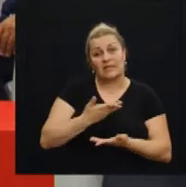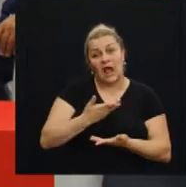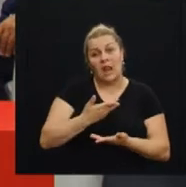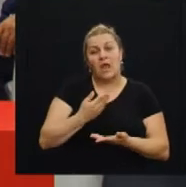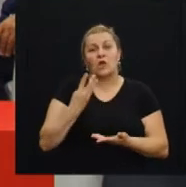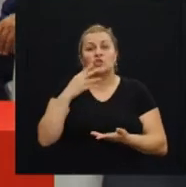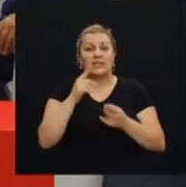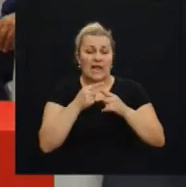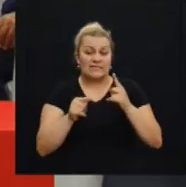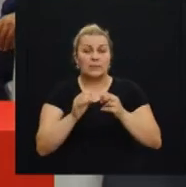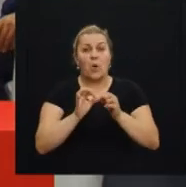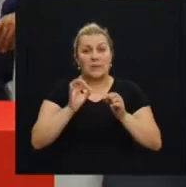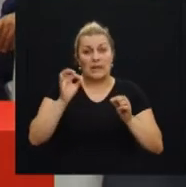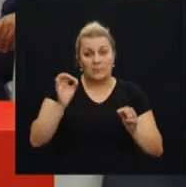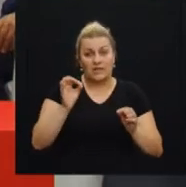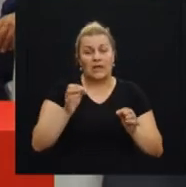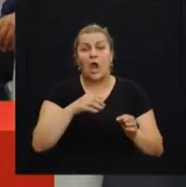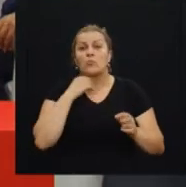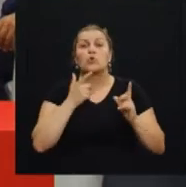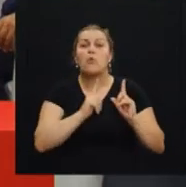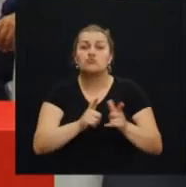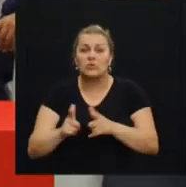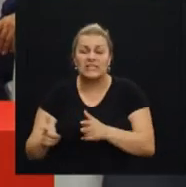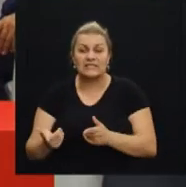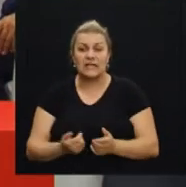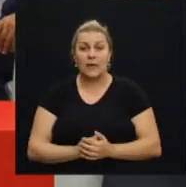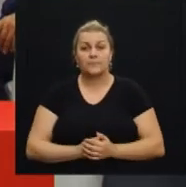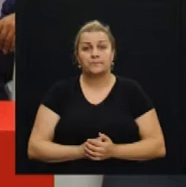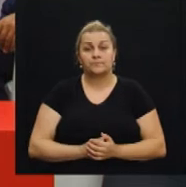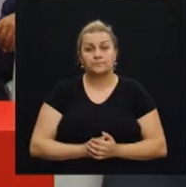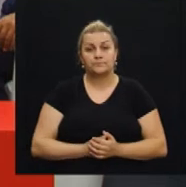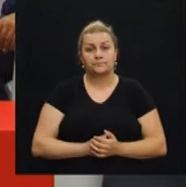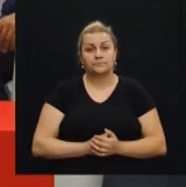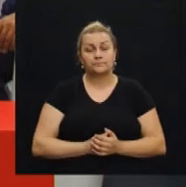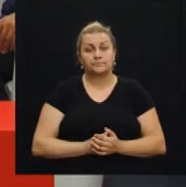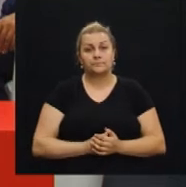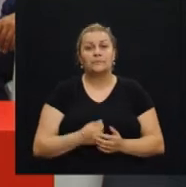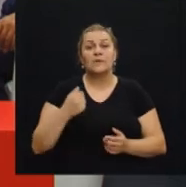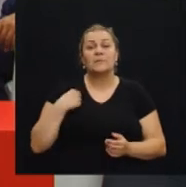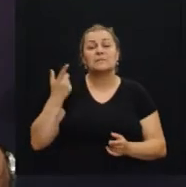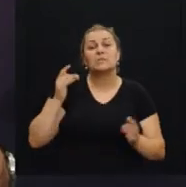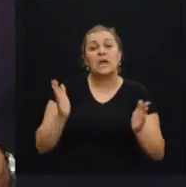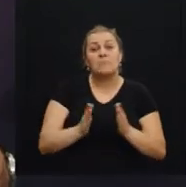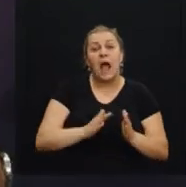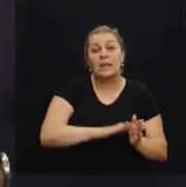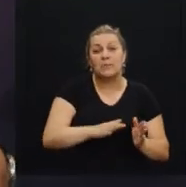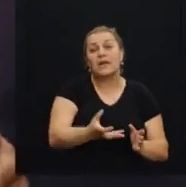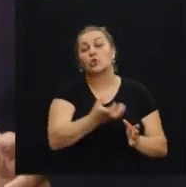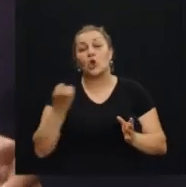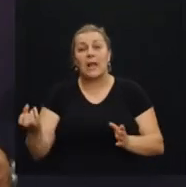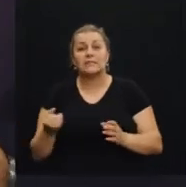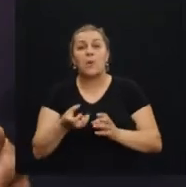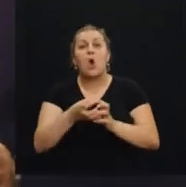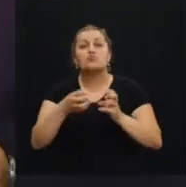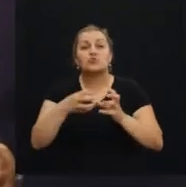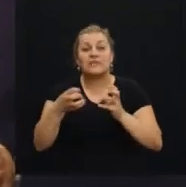14,5 mm Browning municiju. Oni su imali Browninga, ali nisu imali municiju. A mi smo iz Mali Bara donijeli municiju, tako